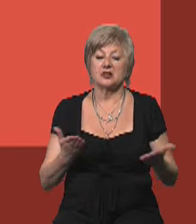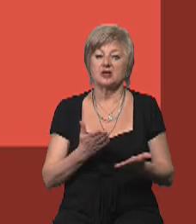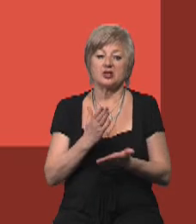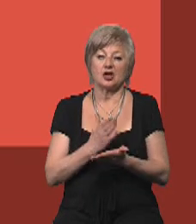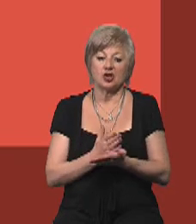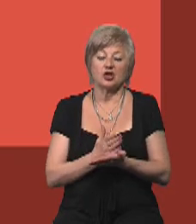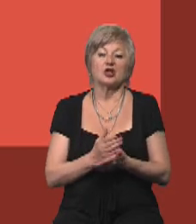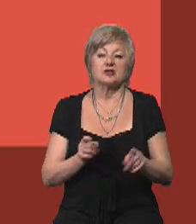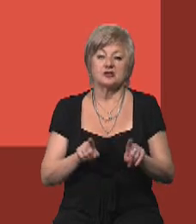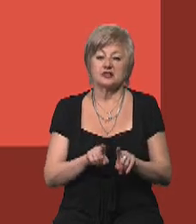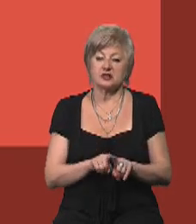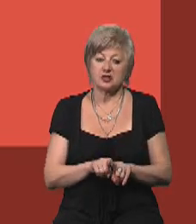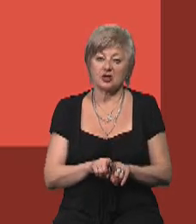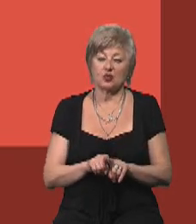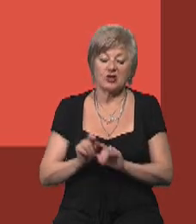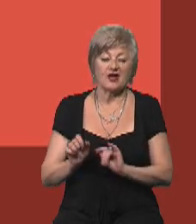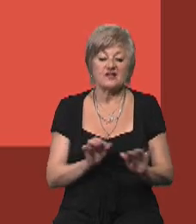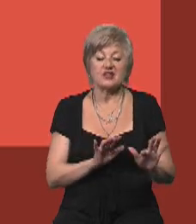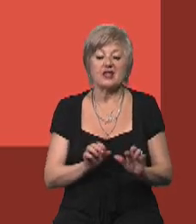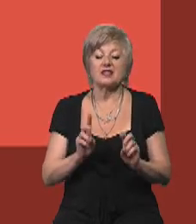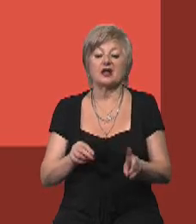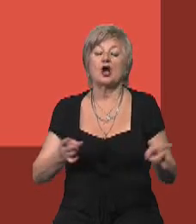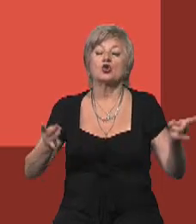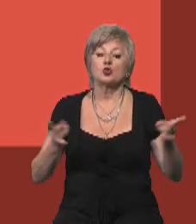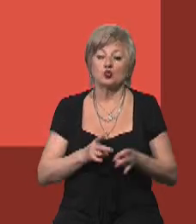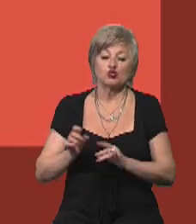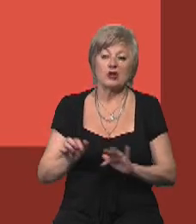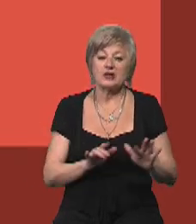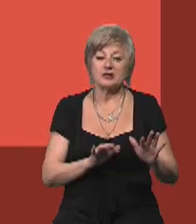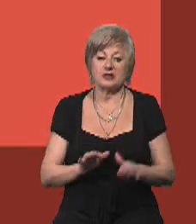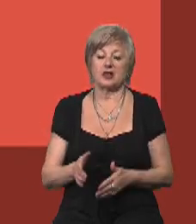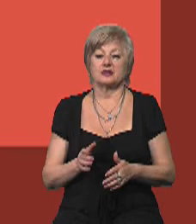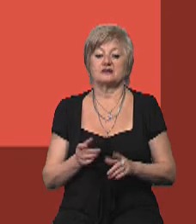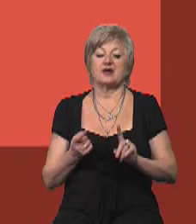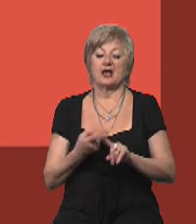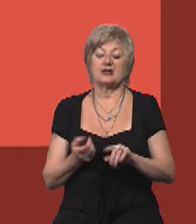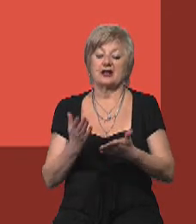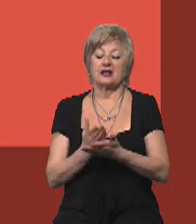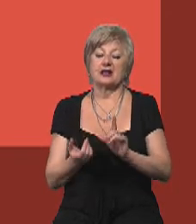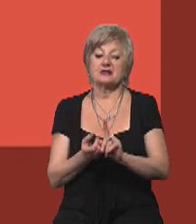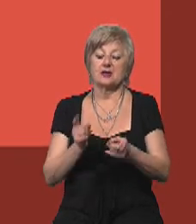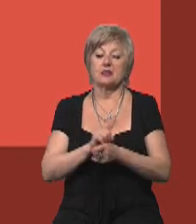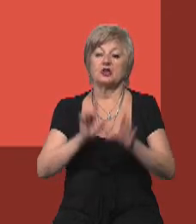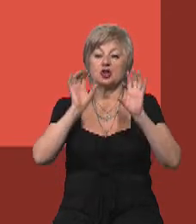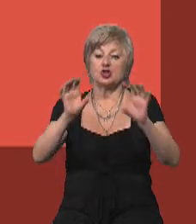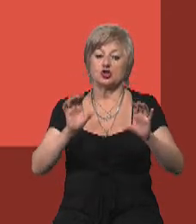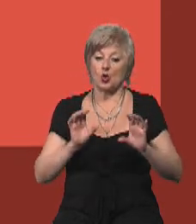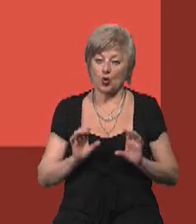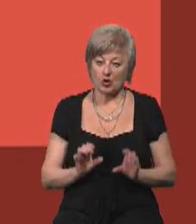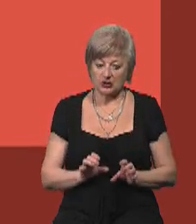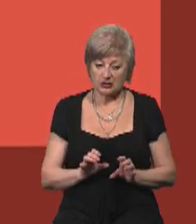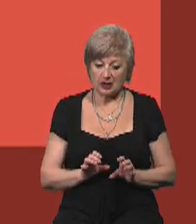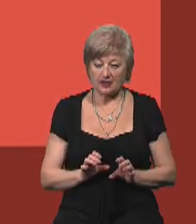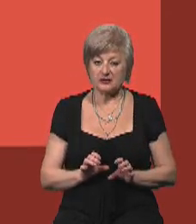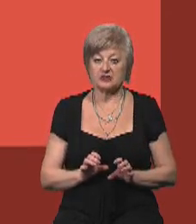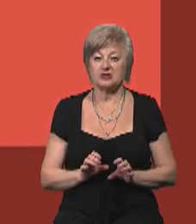так, алгоритм дій, як треба діяти, да? Там зараз були зміни в законодавстві, ну, вони вже вступили там, здається, з